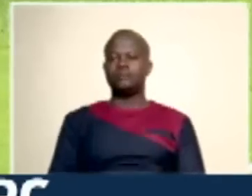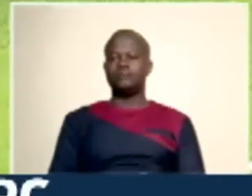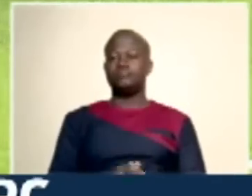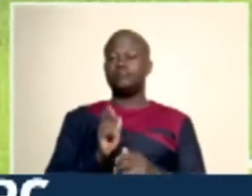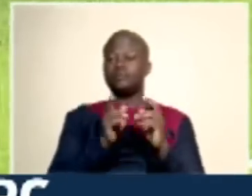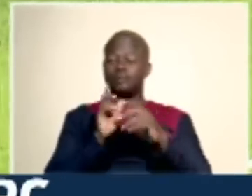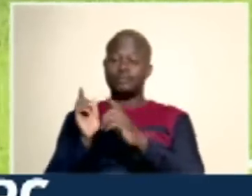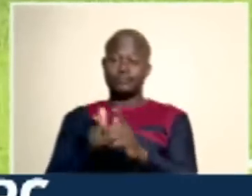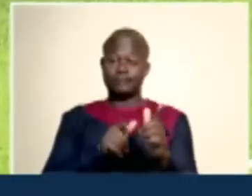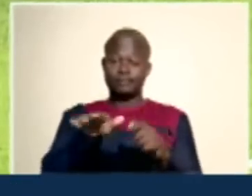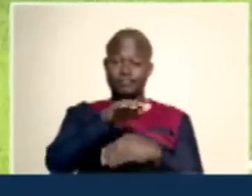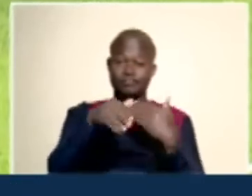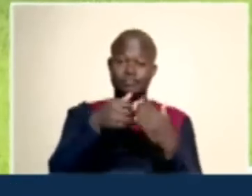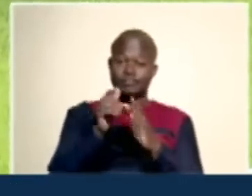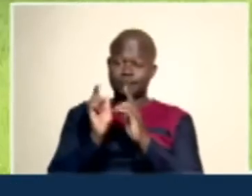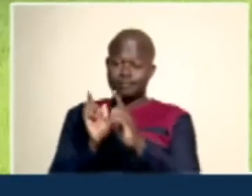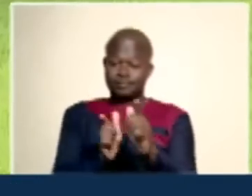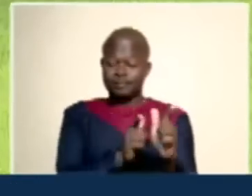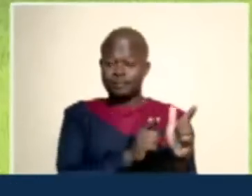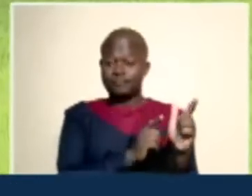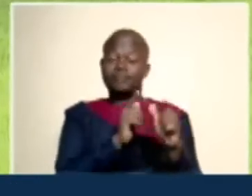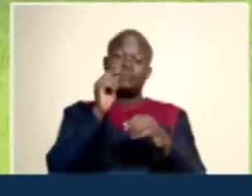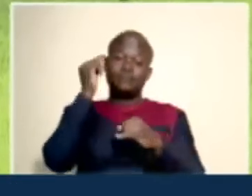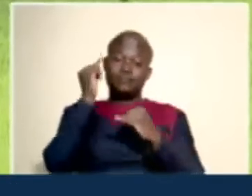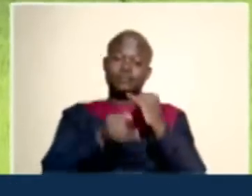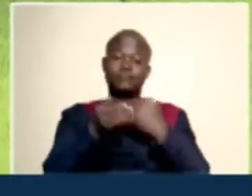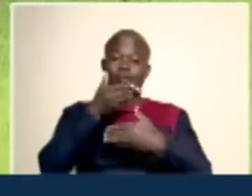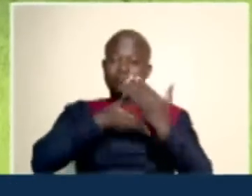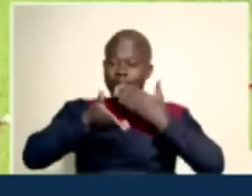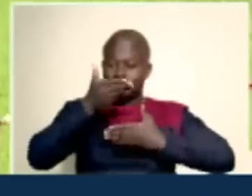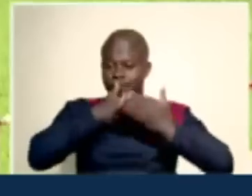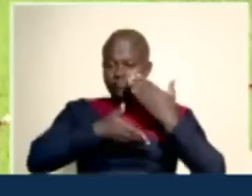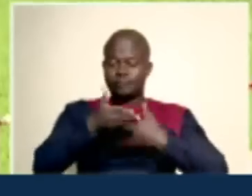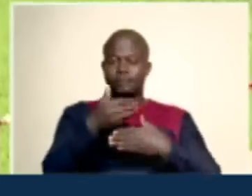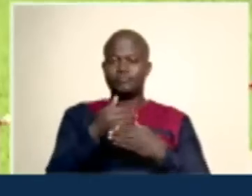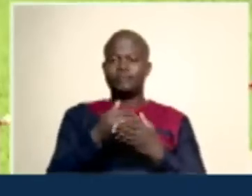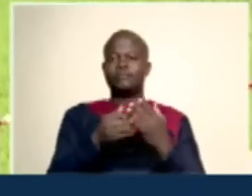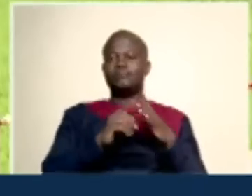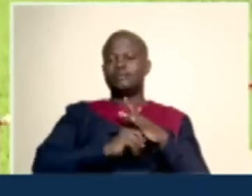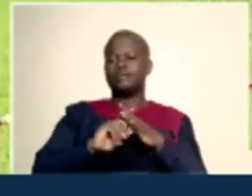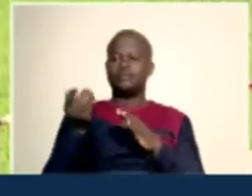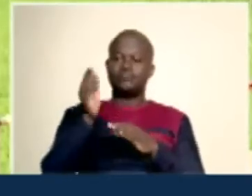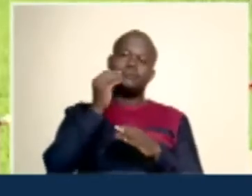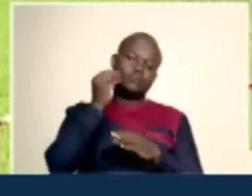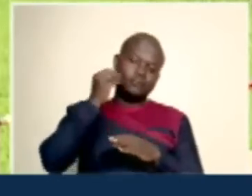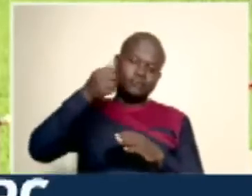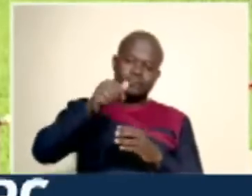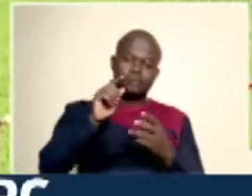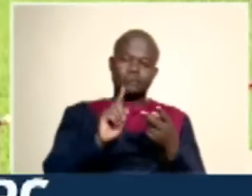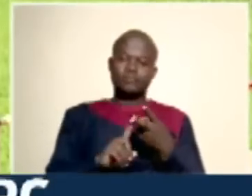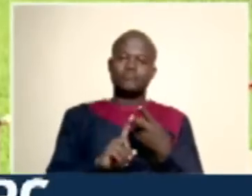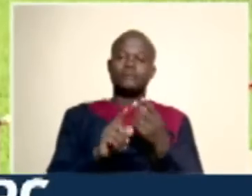iri hariye intambara isozwa n'ibiganiro ari impunzi gutaha ari